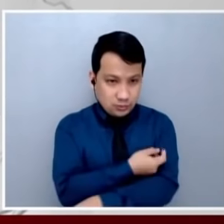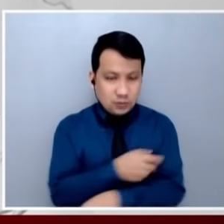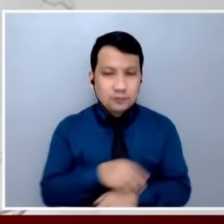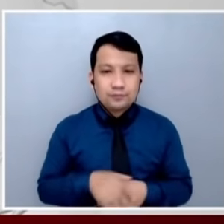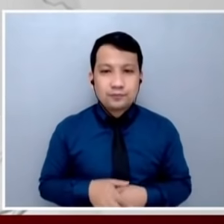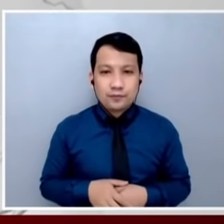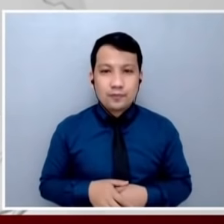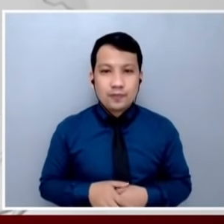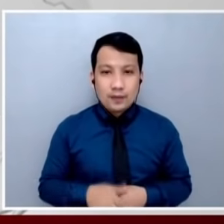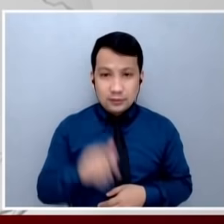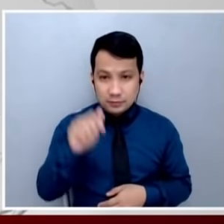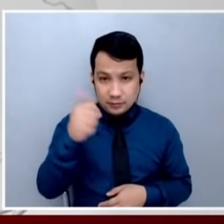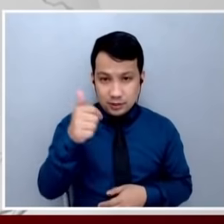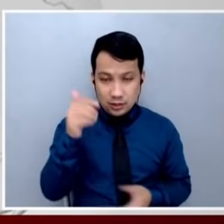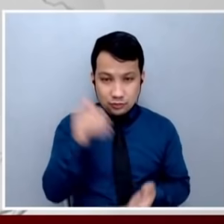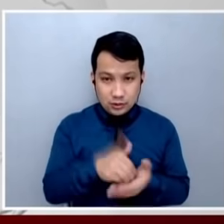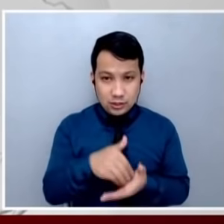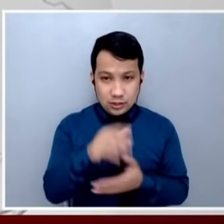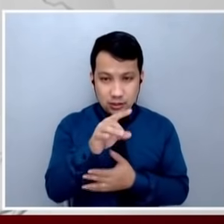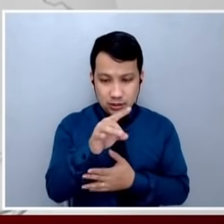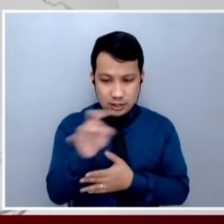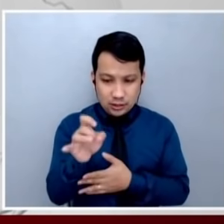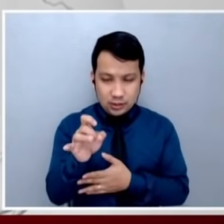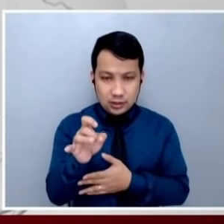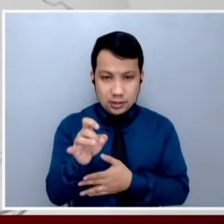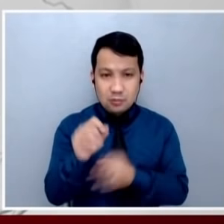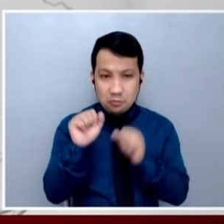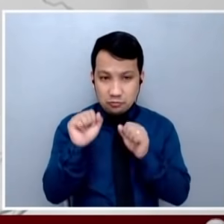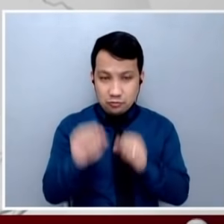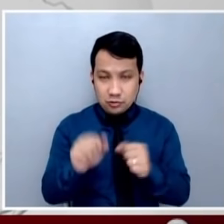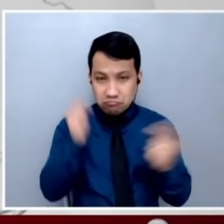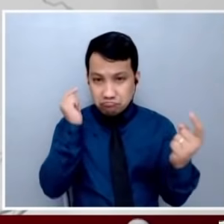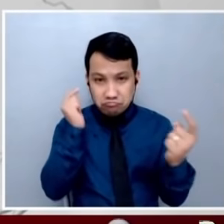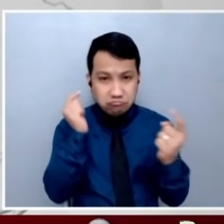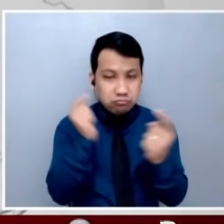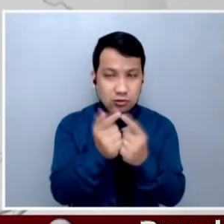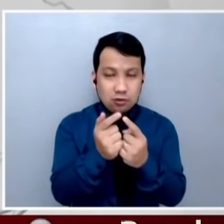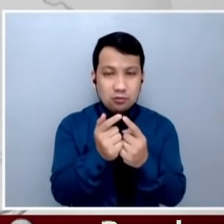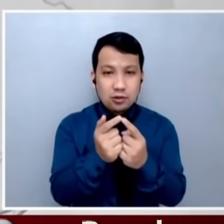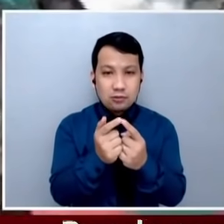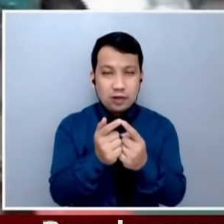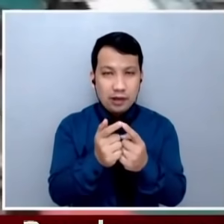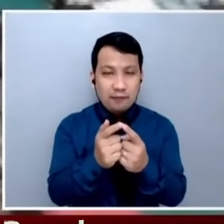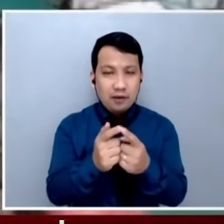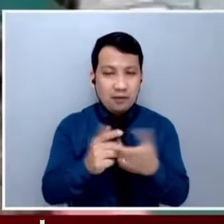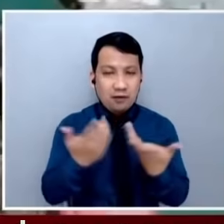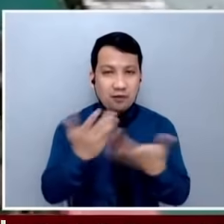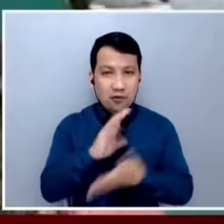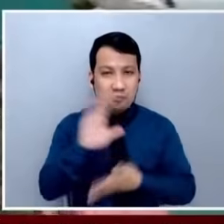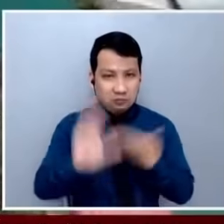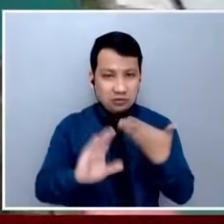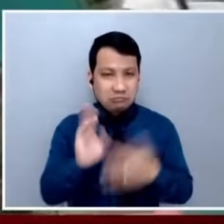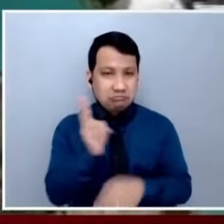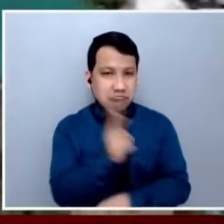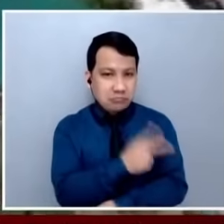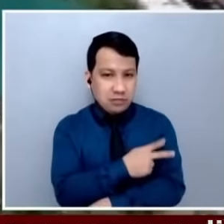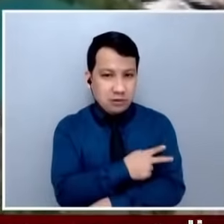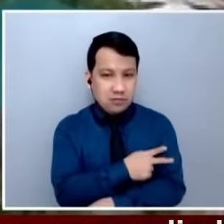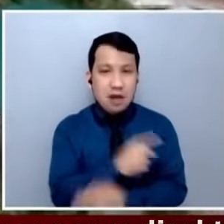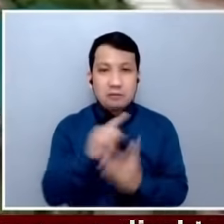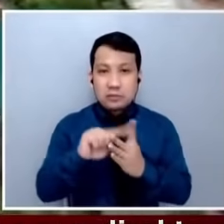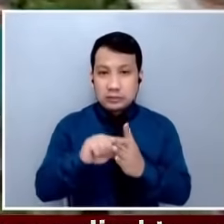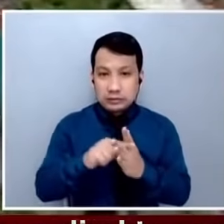nasa 10,809 naman ng eligible target population ang fully vaccinated na. Inaasahang mauumpisahan na